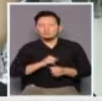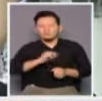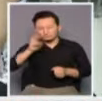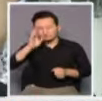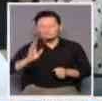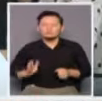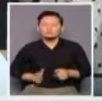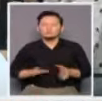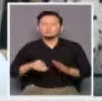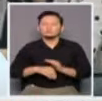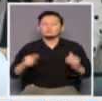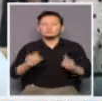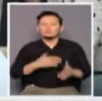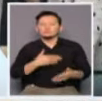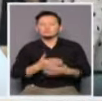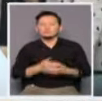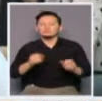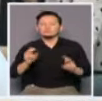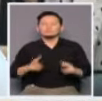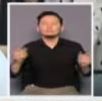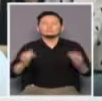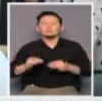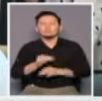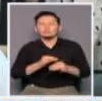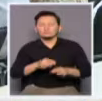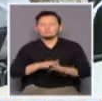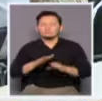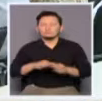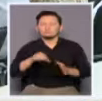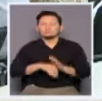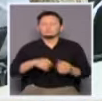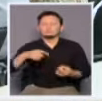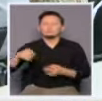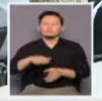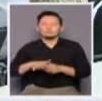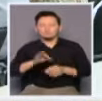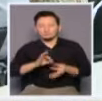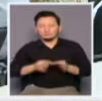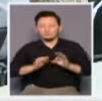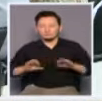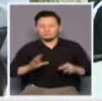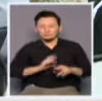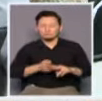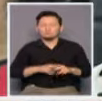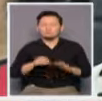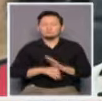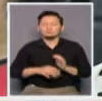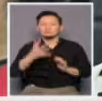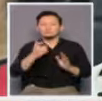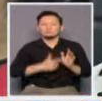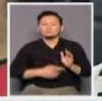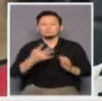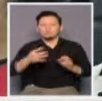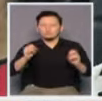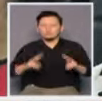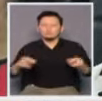ұйым өкілдерімен азаматтық белсенділерге жаңа жобаларға қаржы тарту мен жетістіктерге жетудің сырымен бөлісті. Өңірде 574 үкіметтік емес